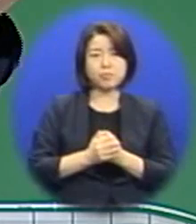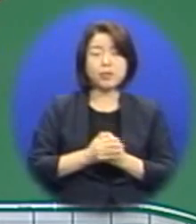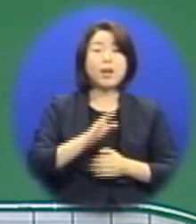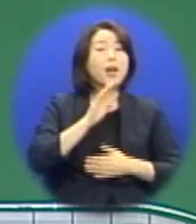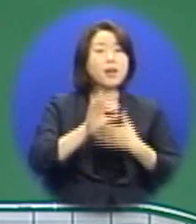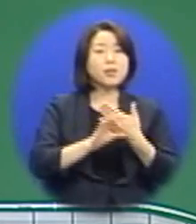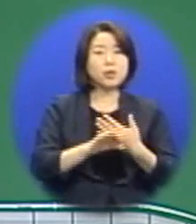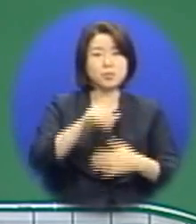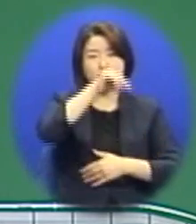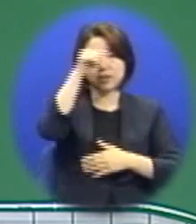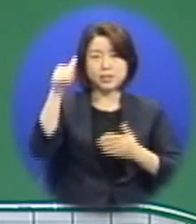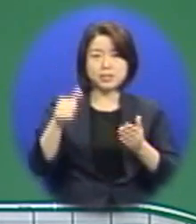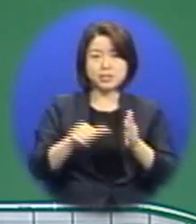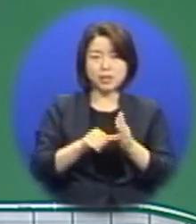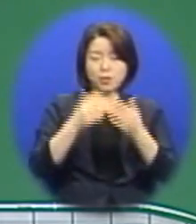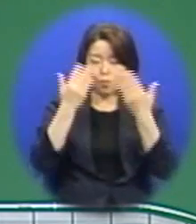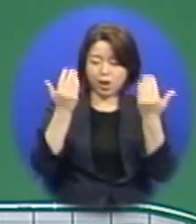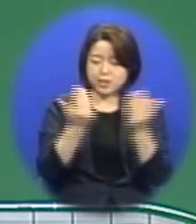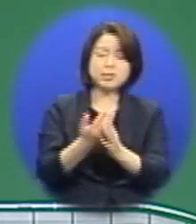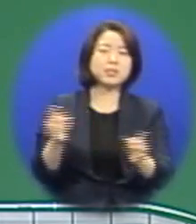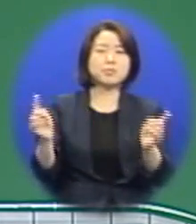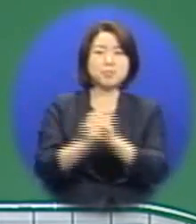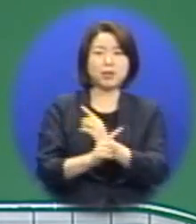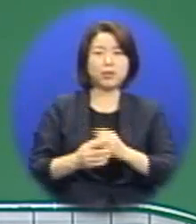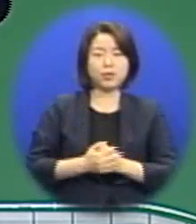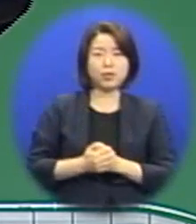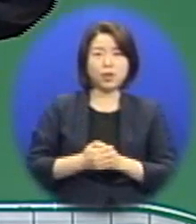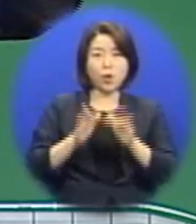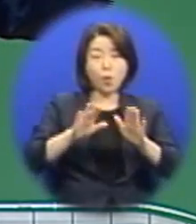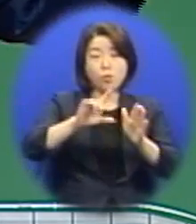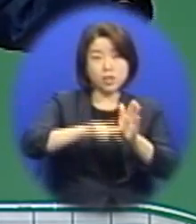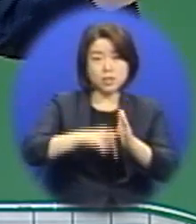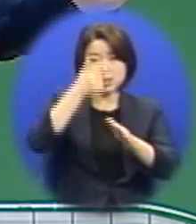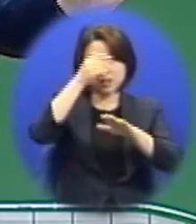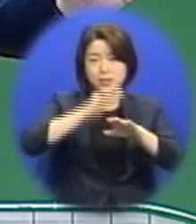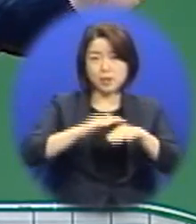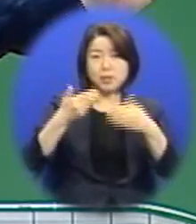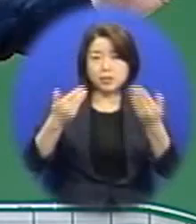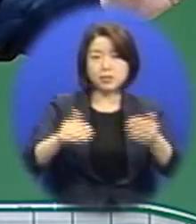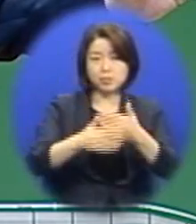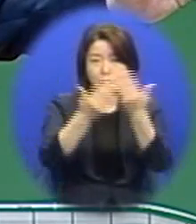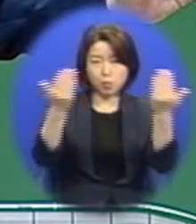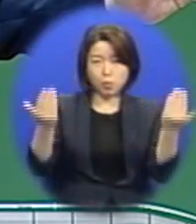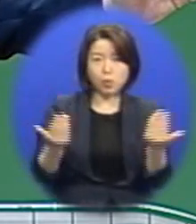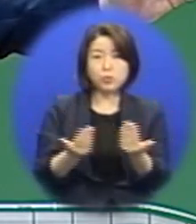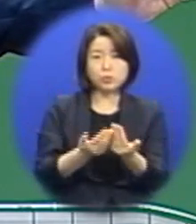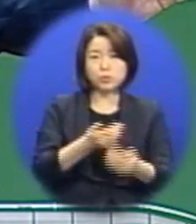그러면 인생은 완전히 달라진 겁니다. 오늘 이 시간 이 예배 드린 여러분 모두에게